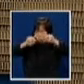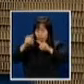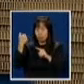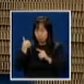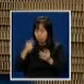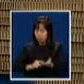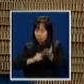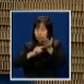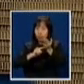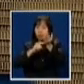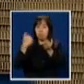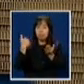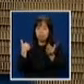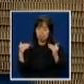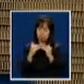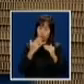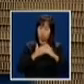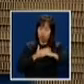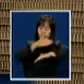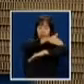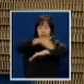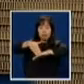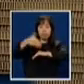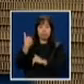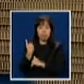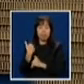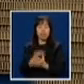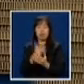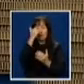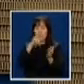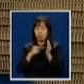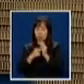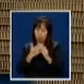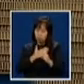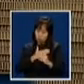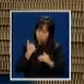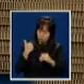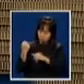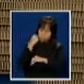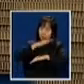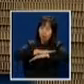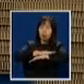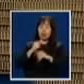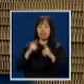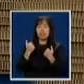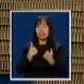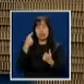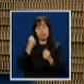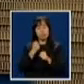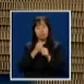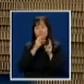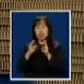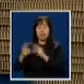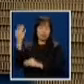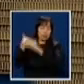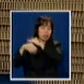หนือพื้นที่ตรงนั้นนะครับเพื่อบ่งบอกว่าเรามีอธิปไตยเหนือพื้นที่ตรงนั้นซึ่งก็เป็นแนวทางซึ่งทำกันมานะครับแล้